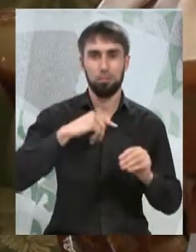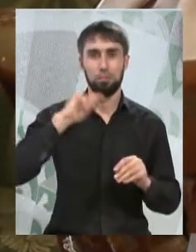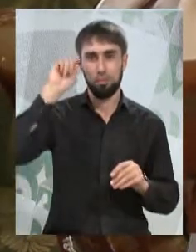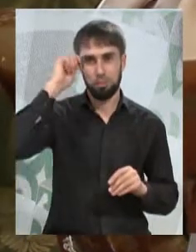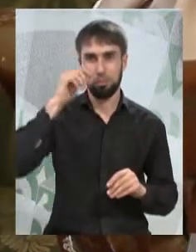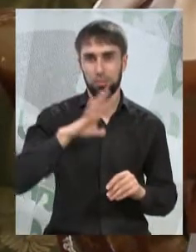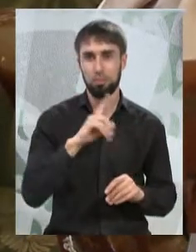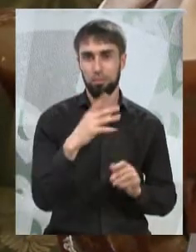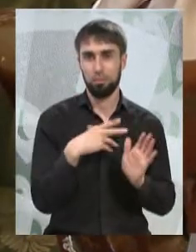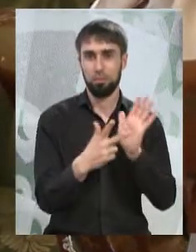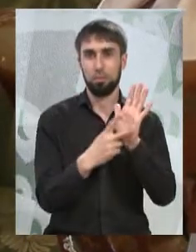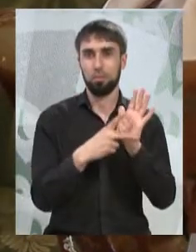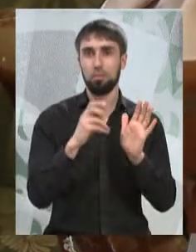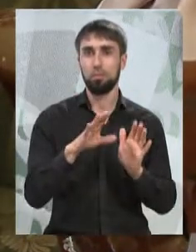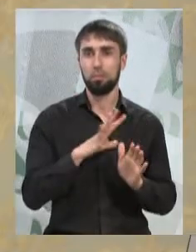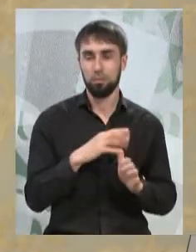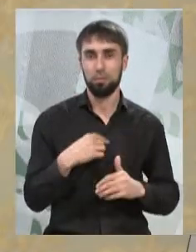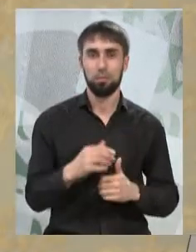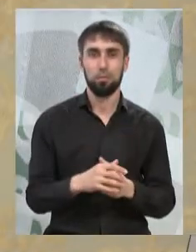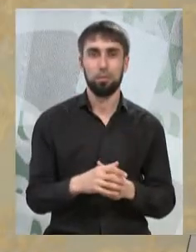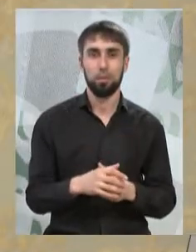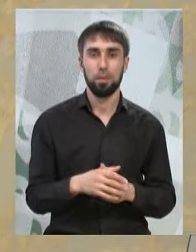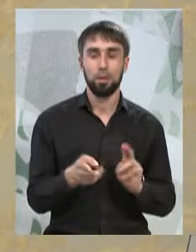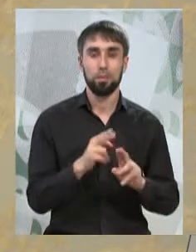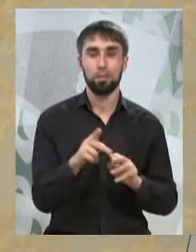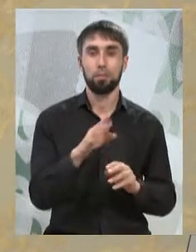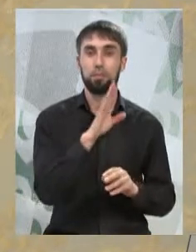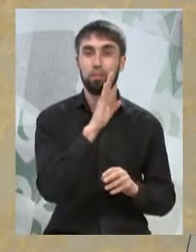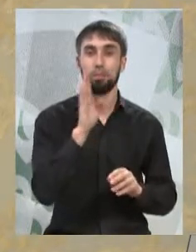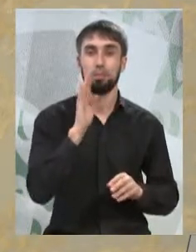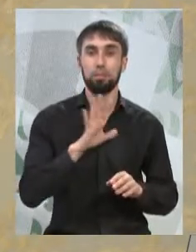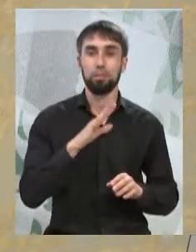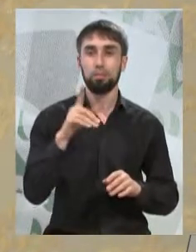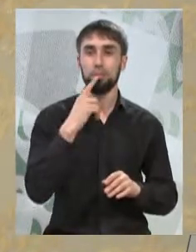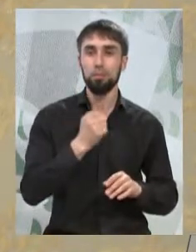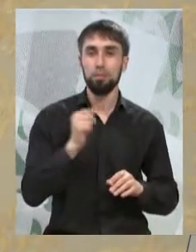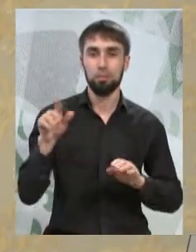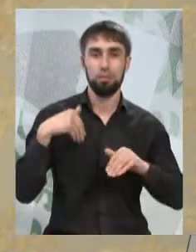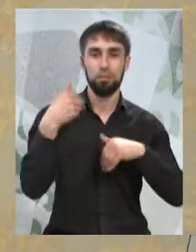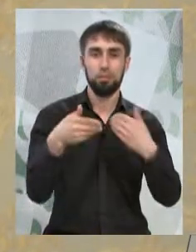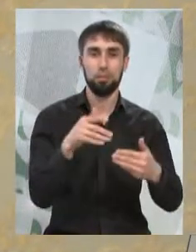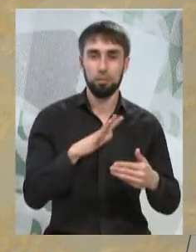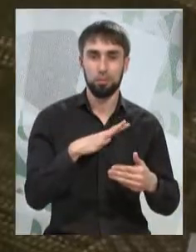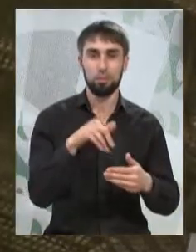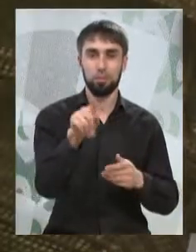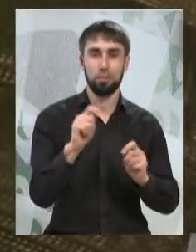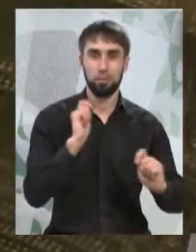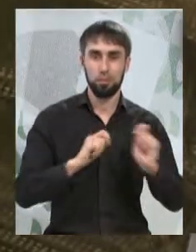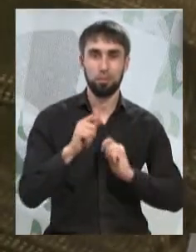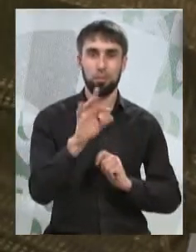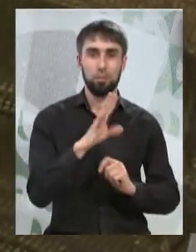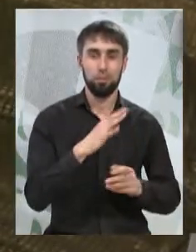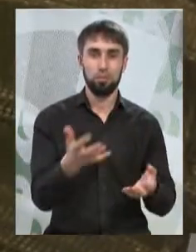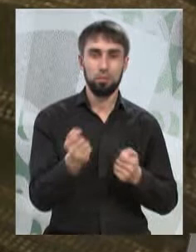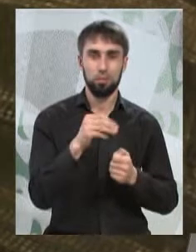мельчайших подробностей. Вот и он помнит, как мама по совету офицера взять теплые вещи вытаскивала из чулана большой тулуп, а